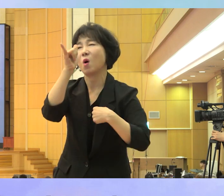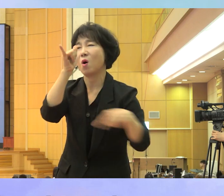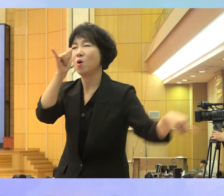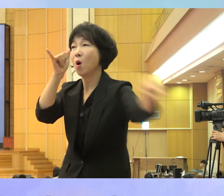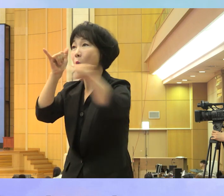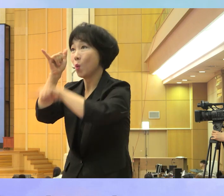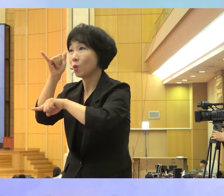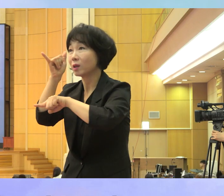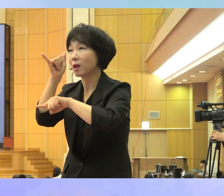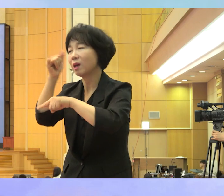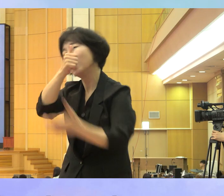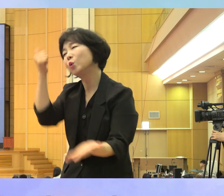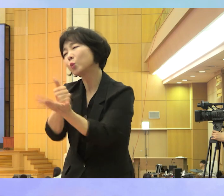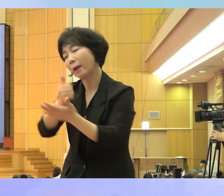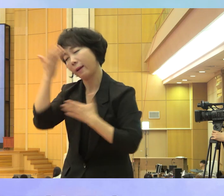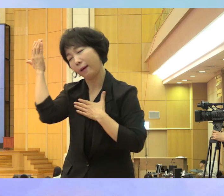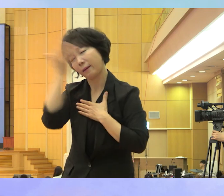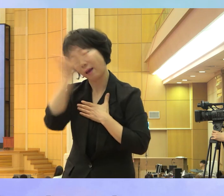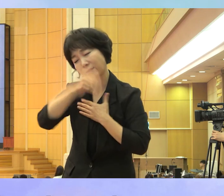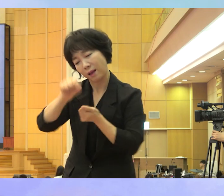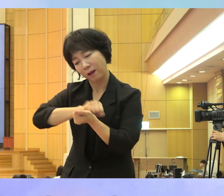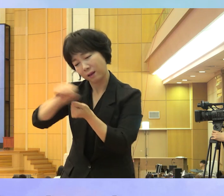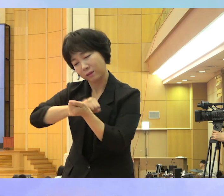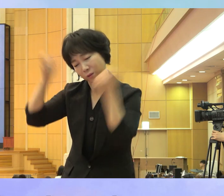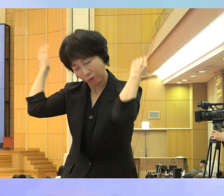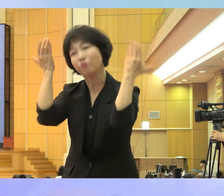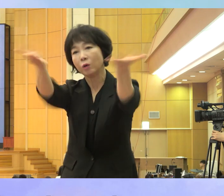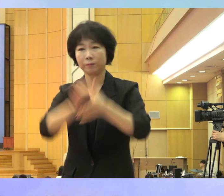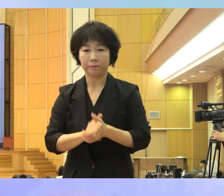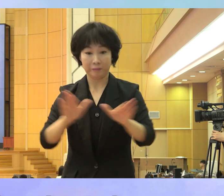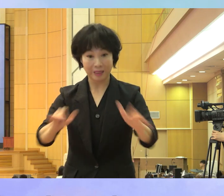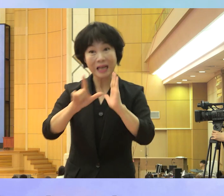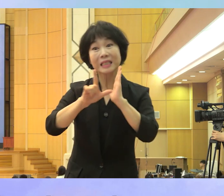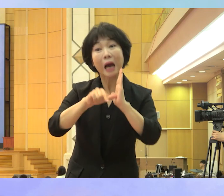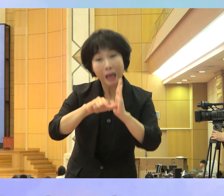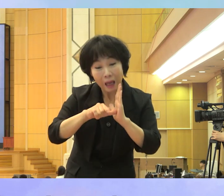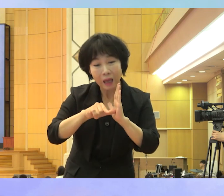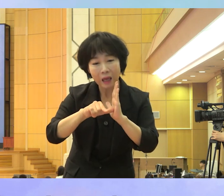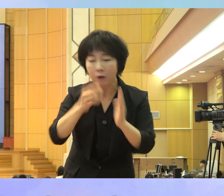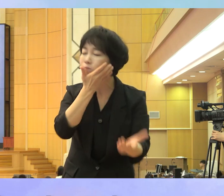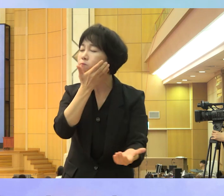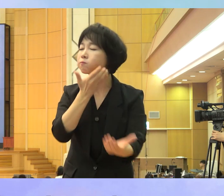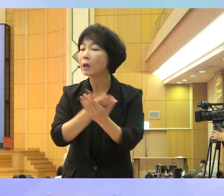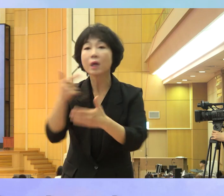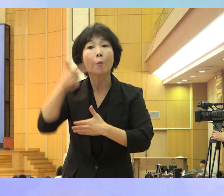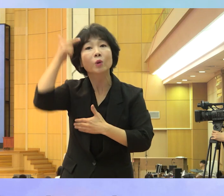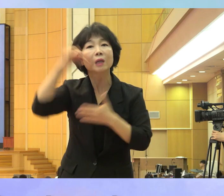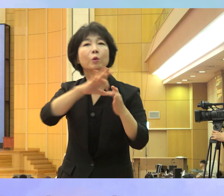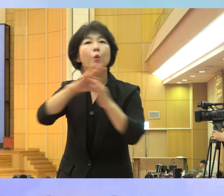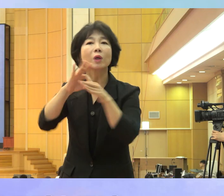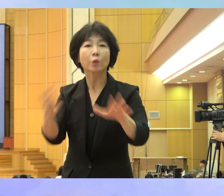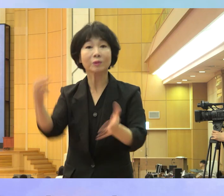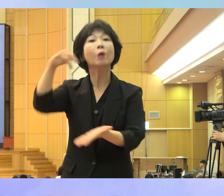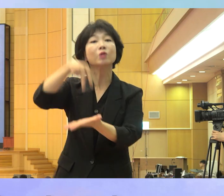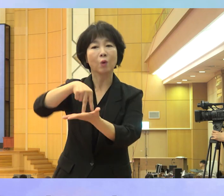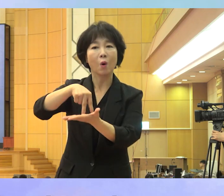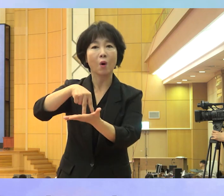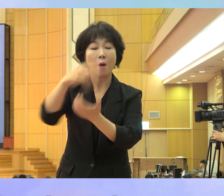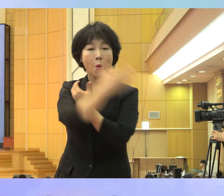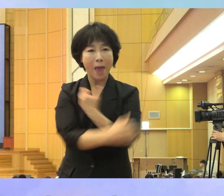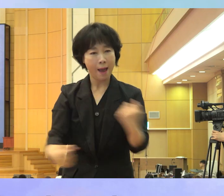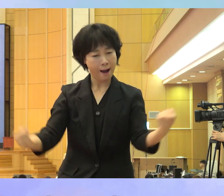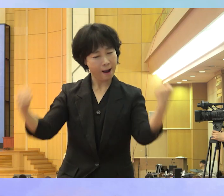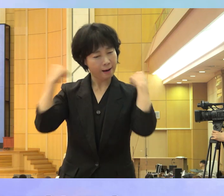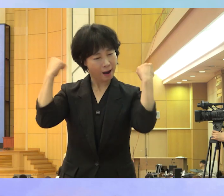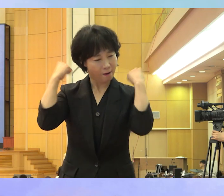주께서 우리의 죄를 희게 하여 주시옵소서. 이 시간도 귀하신 목자를 탄에 세우시고 강건케